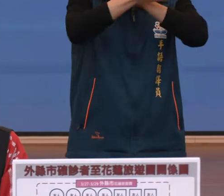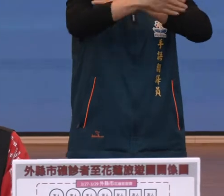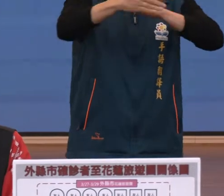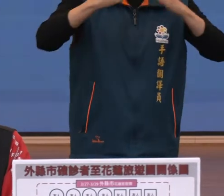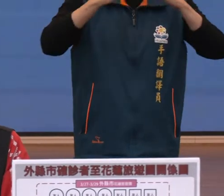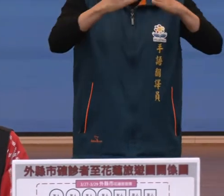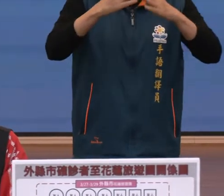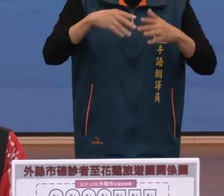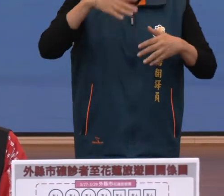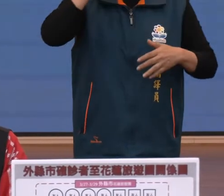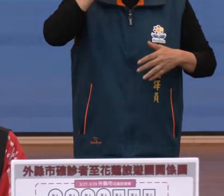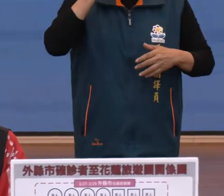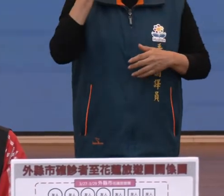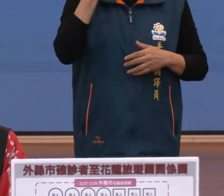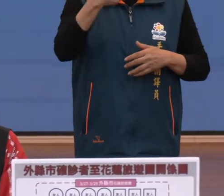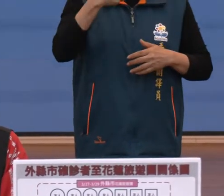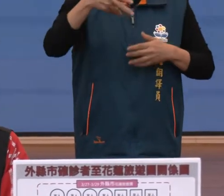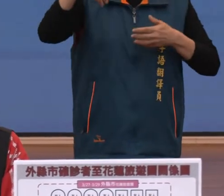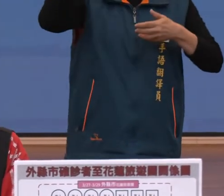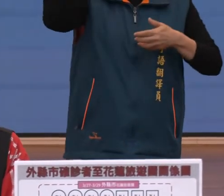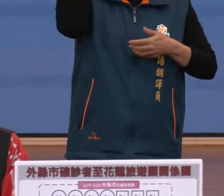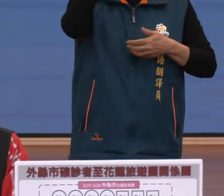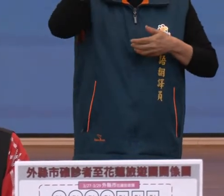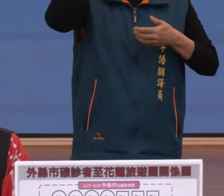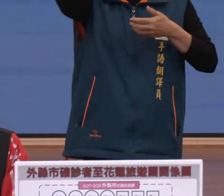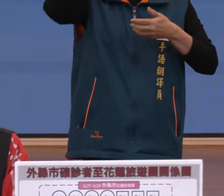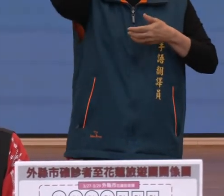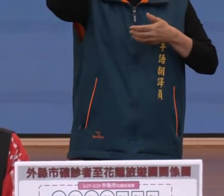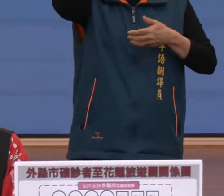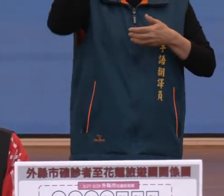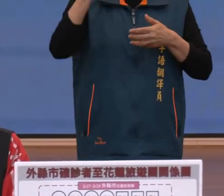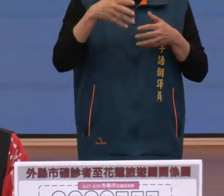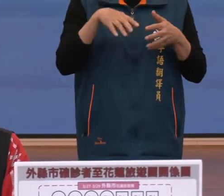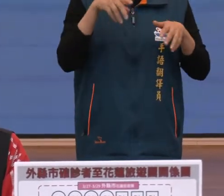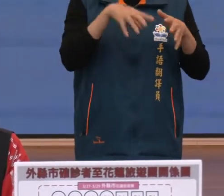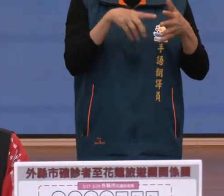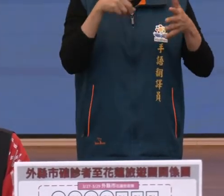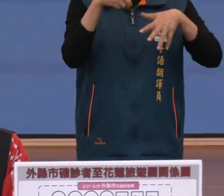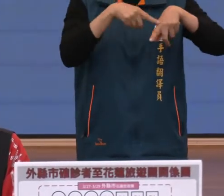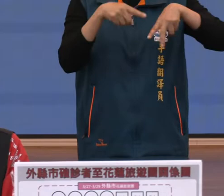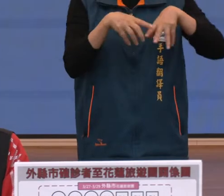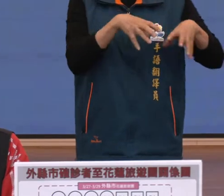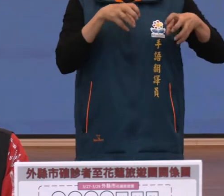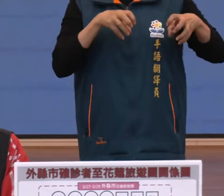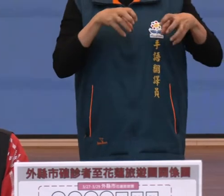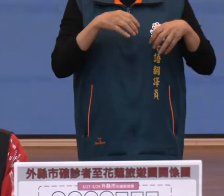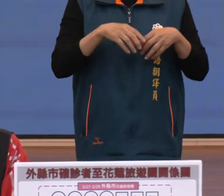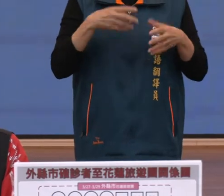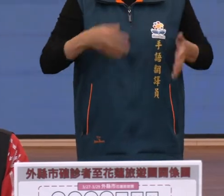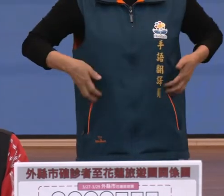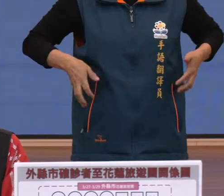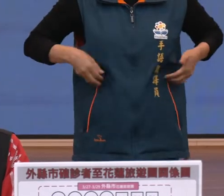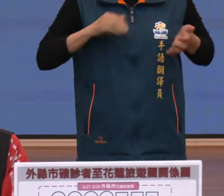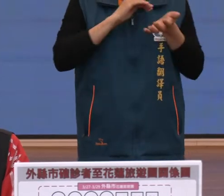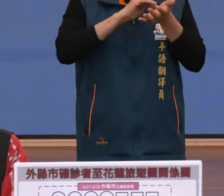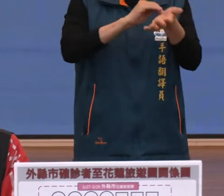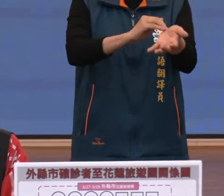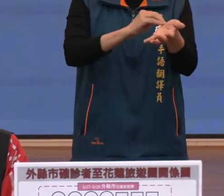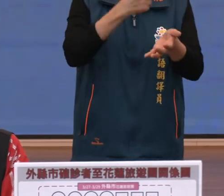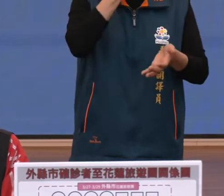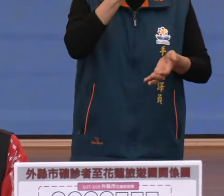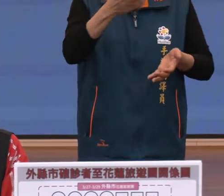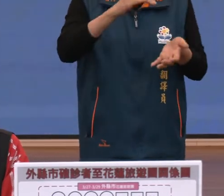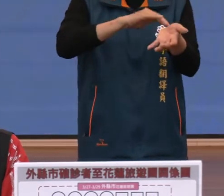孩子，他发高烧产生热痉挛，然后紧急送到我们慈济医院